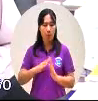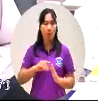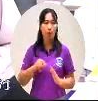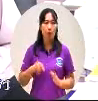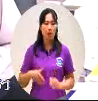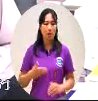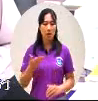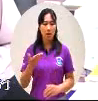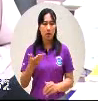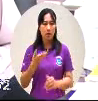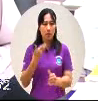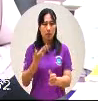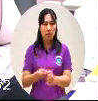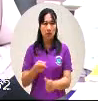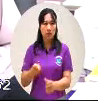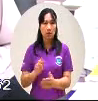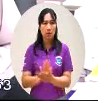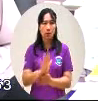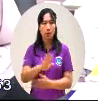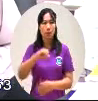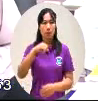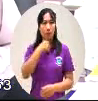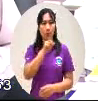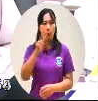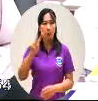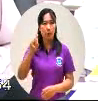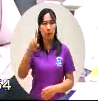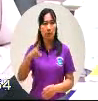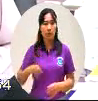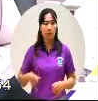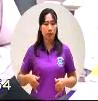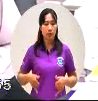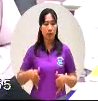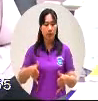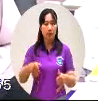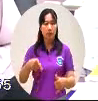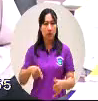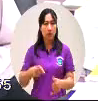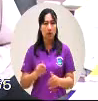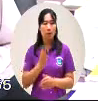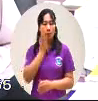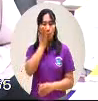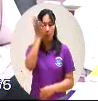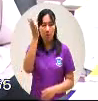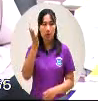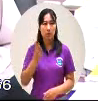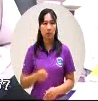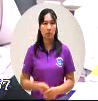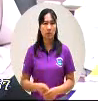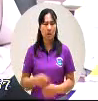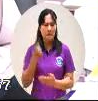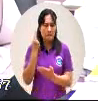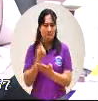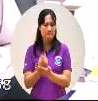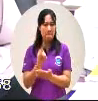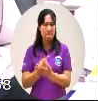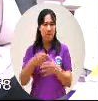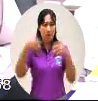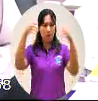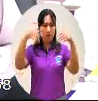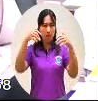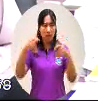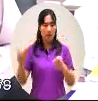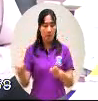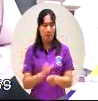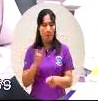个二十一线道的一个道路哈、能顺畅哈。因为每当台风的时候，